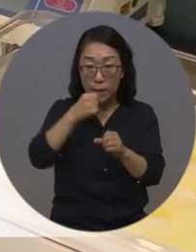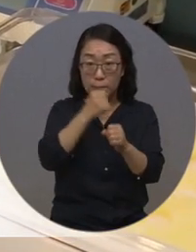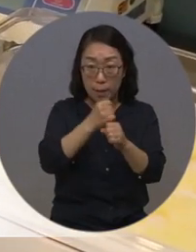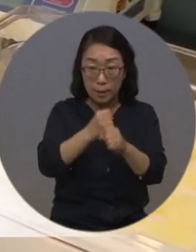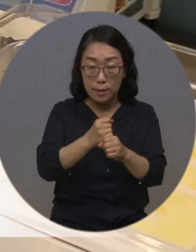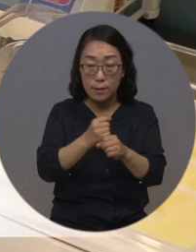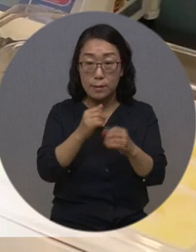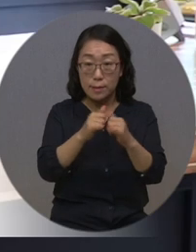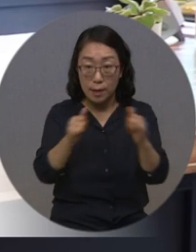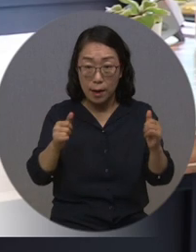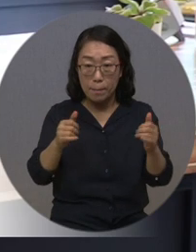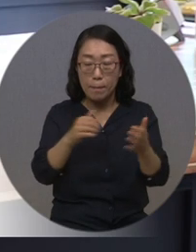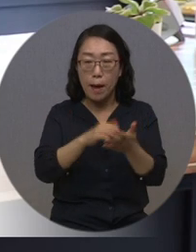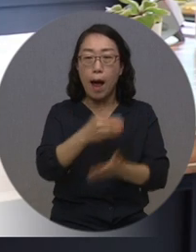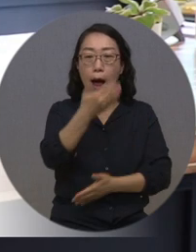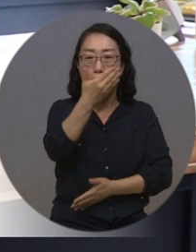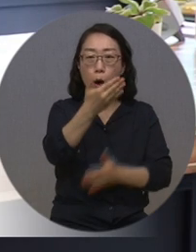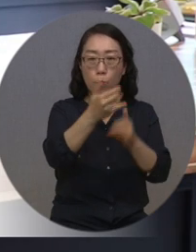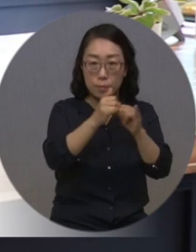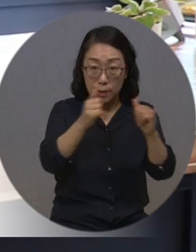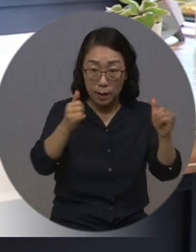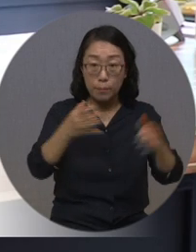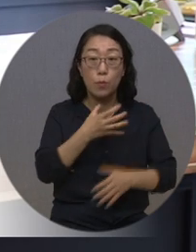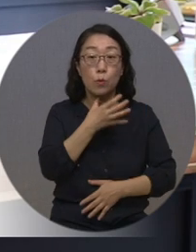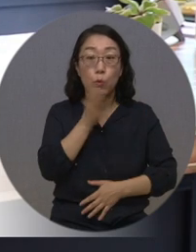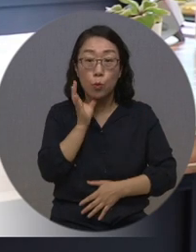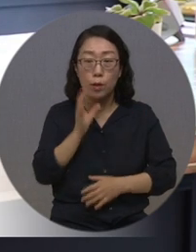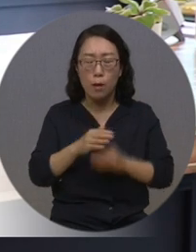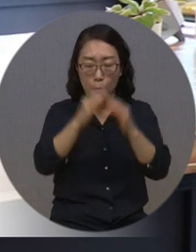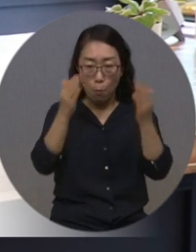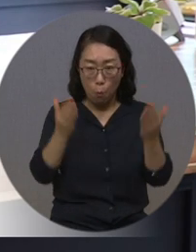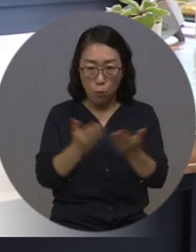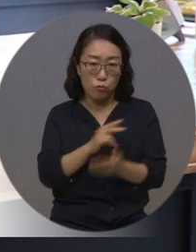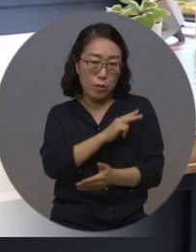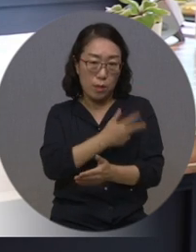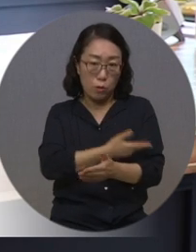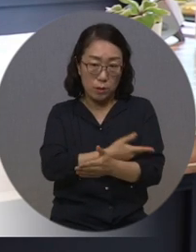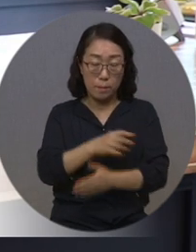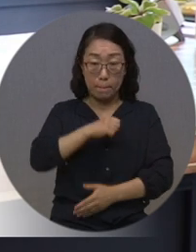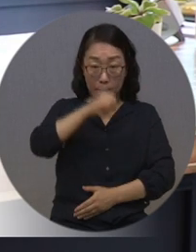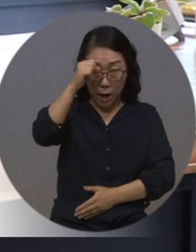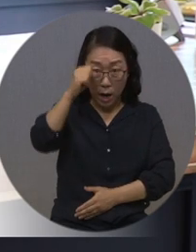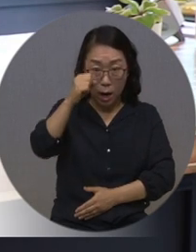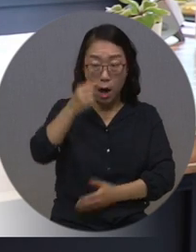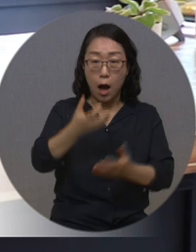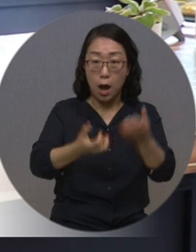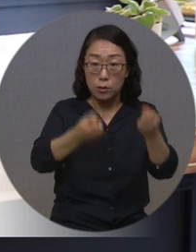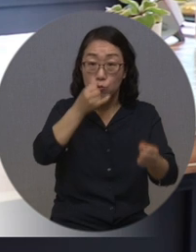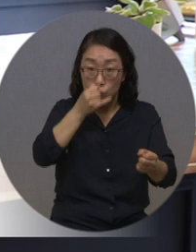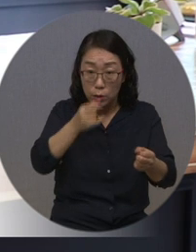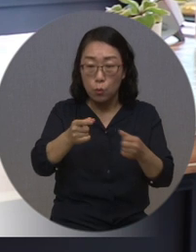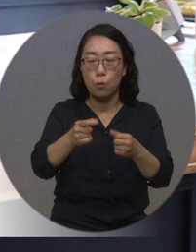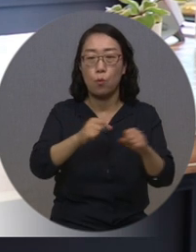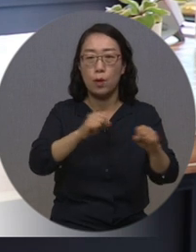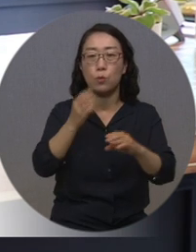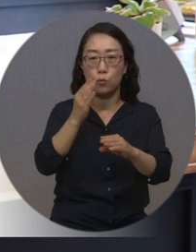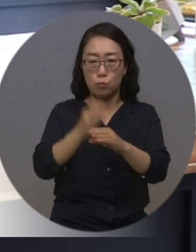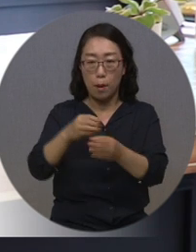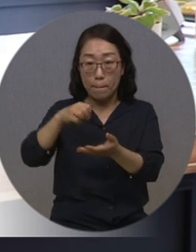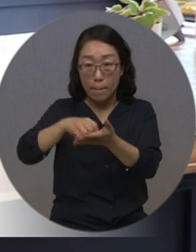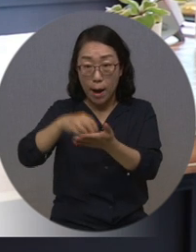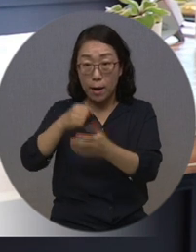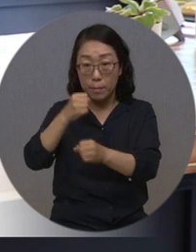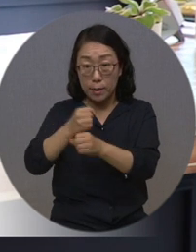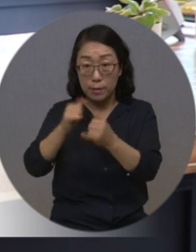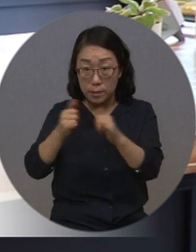만드시는 9명의 참여하신 어르신들이 전원 바리스타 자격증을 취득하셔가지고 활동을 하고 계시고요. 빵을